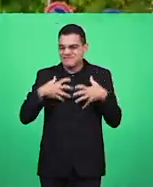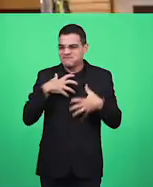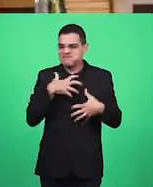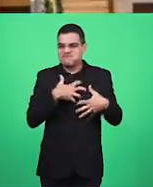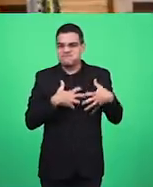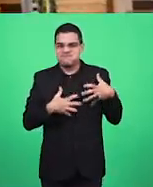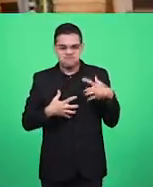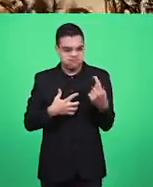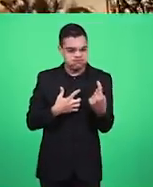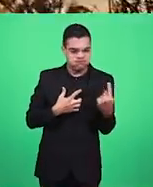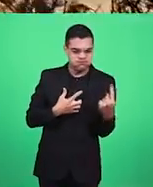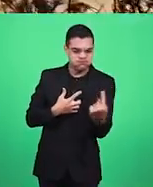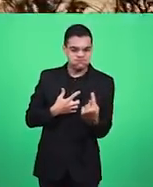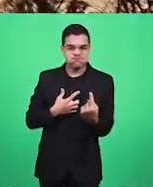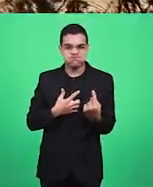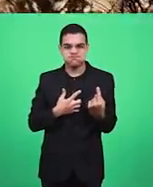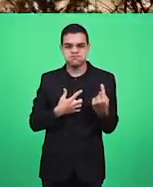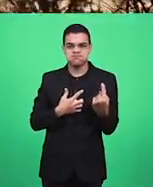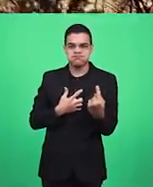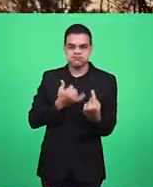Душа моя тоскует.